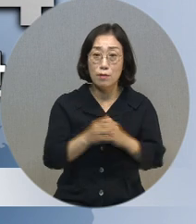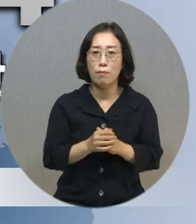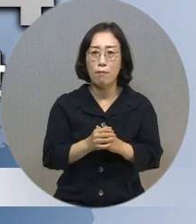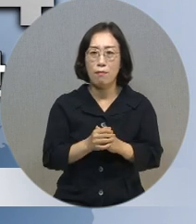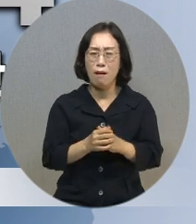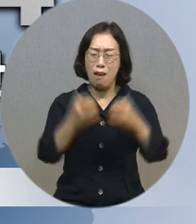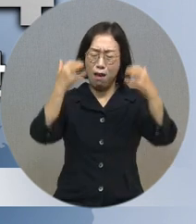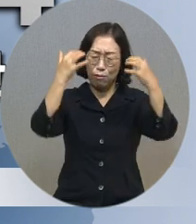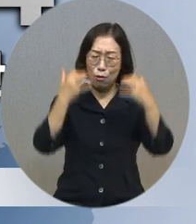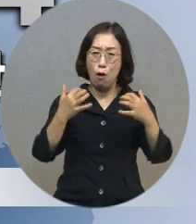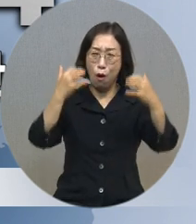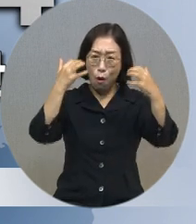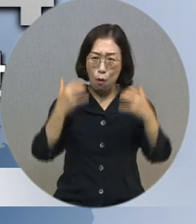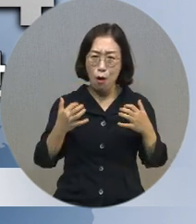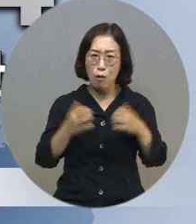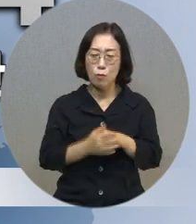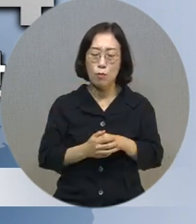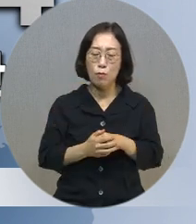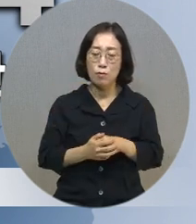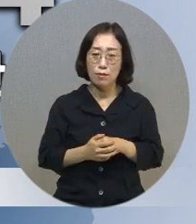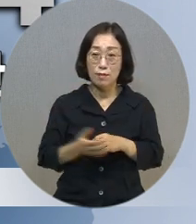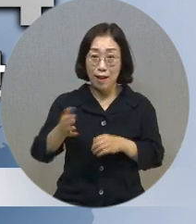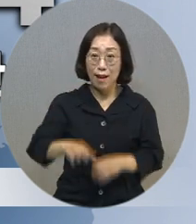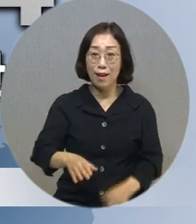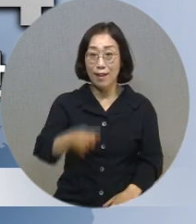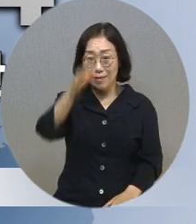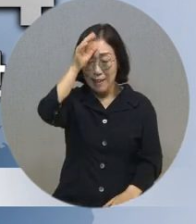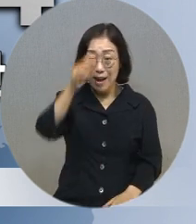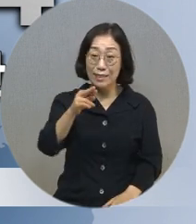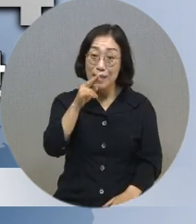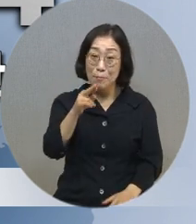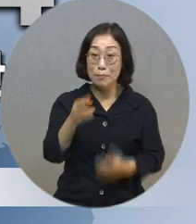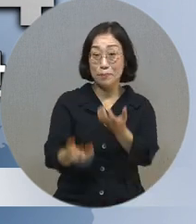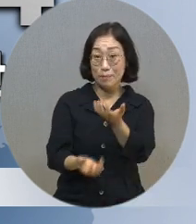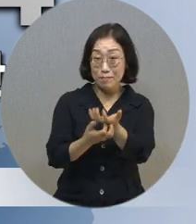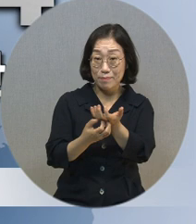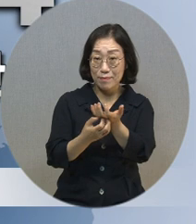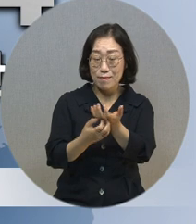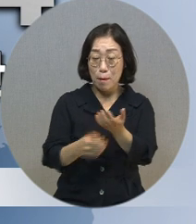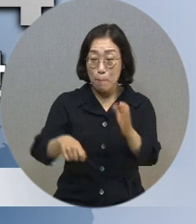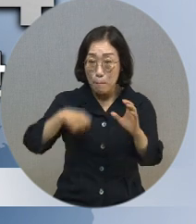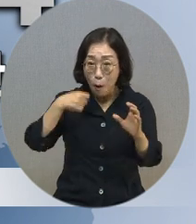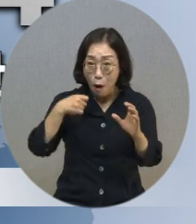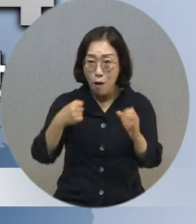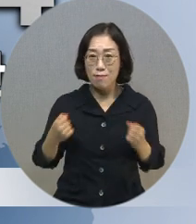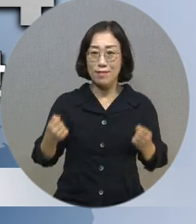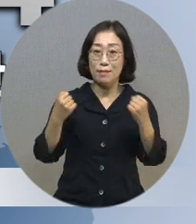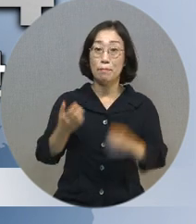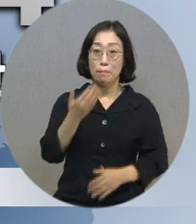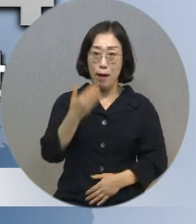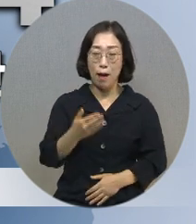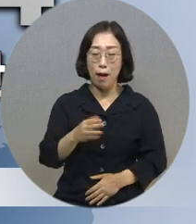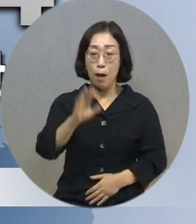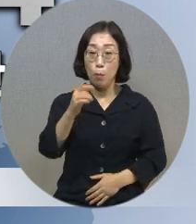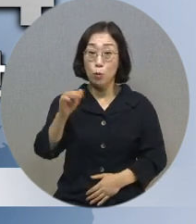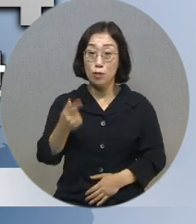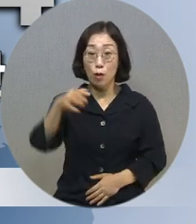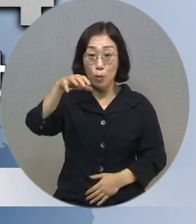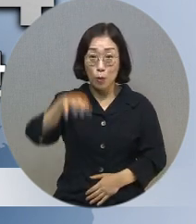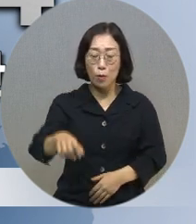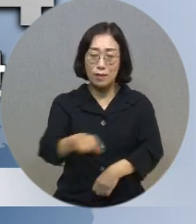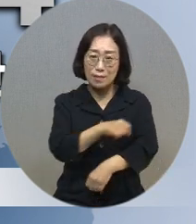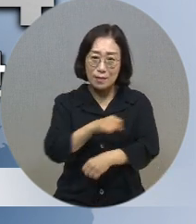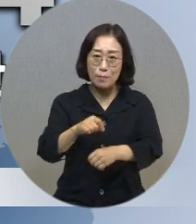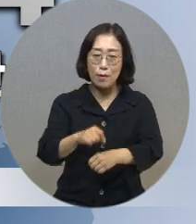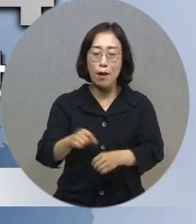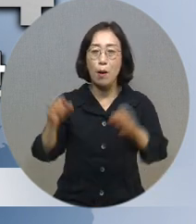더위도 기운도 두는 삼계탕 한 그릇이면 이열치열 힘이 는데요 경기도 포천에서 특별한 복날